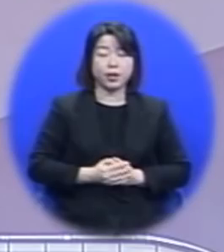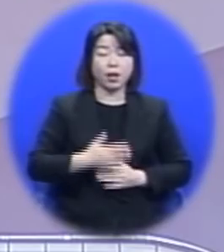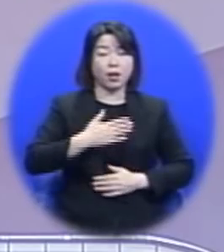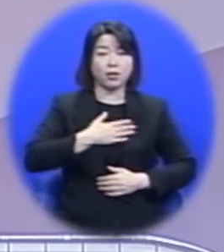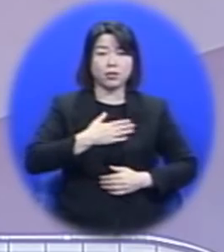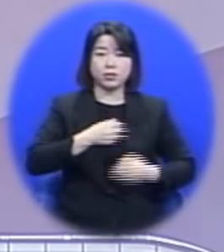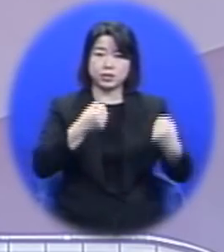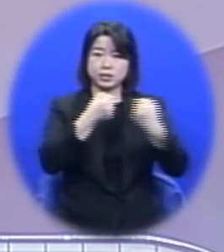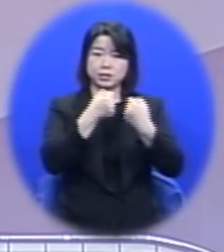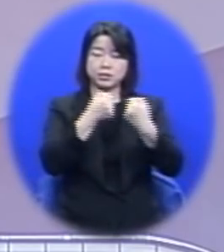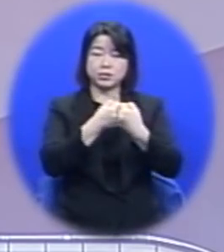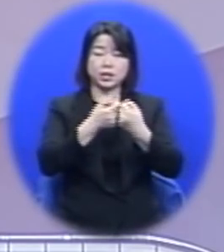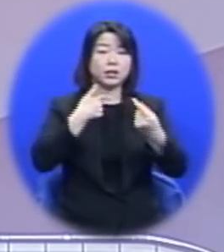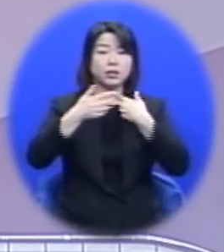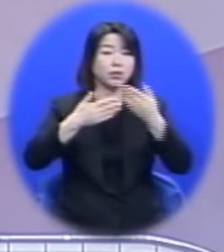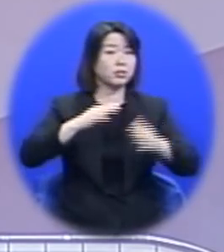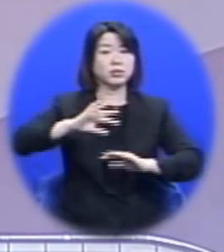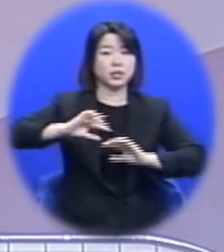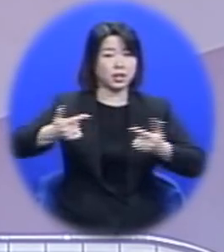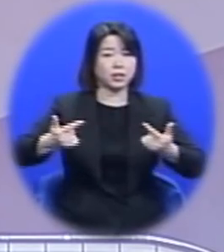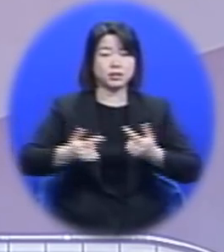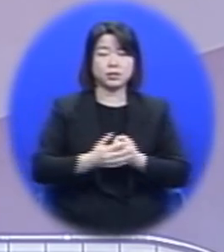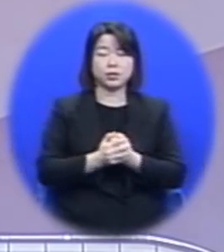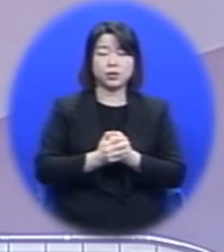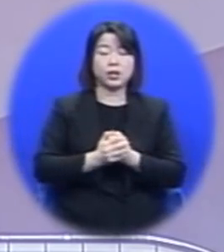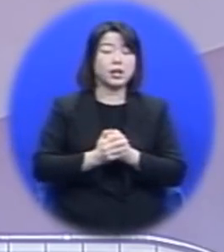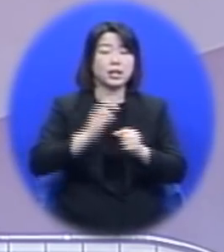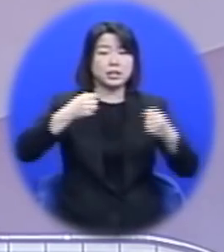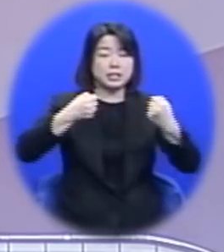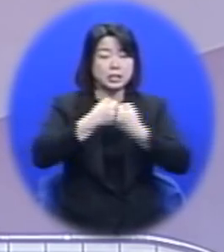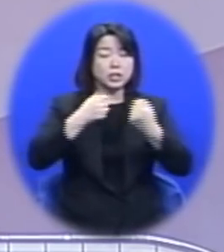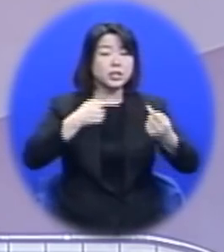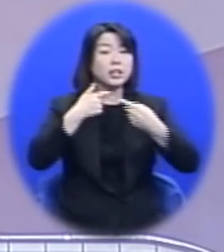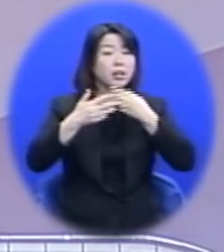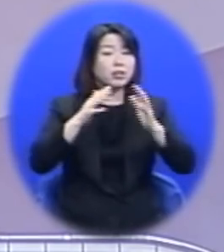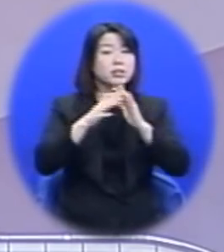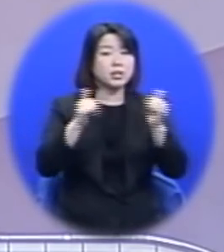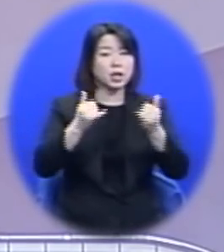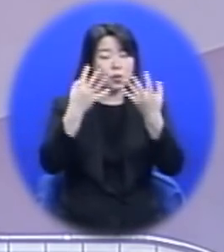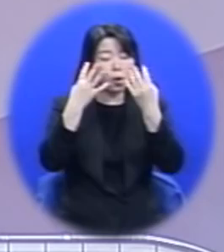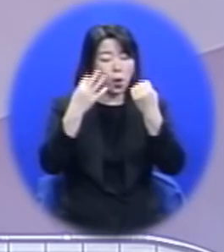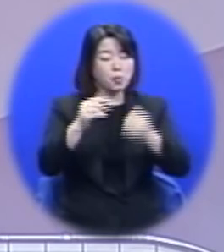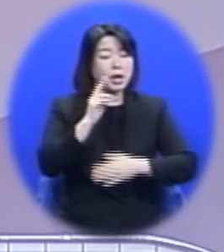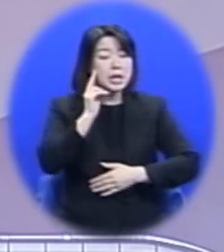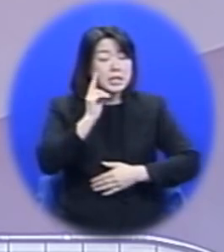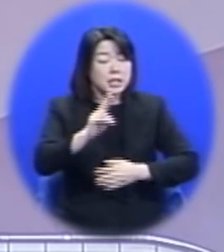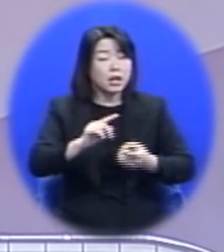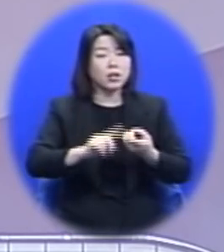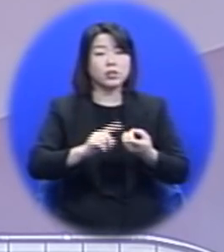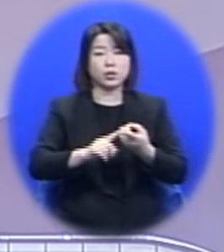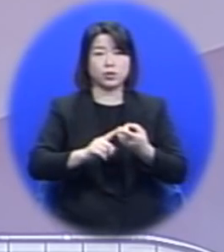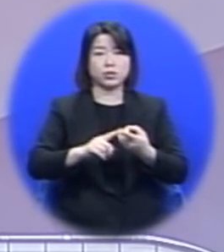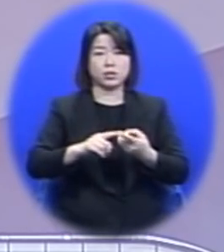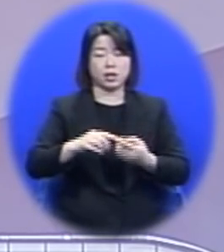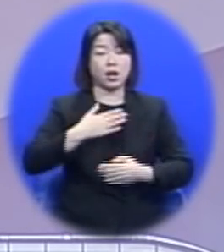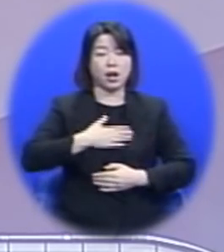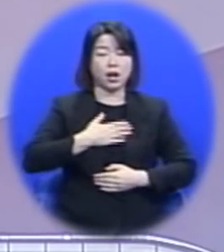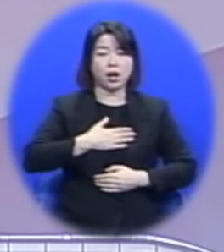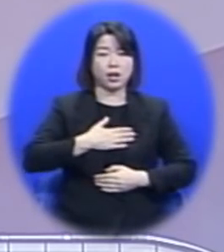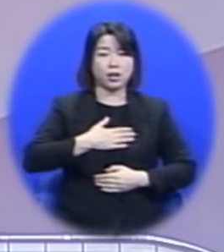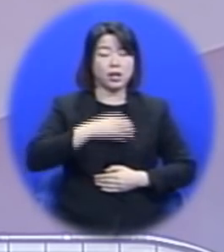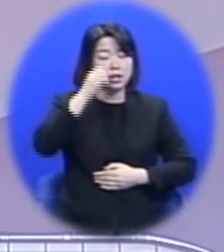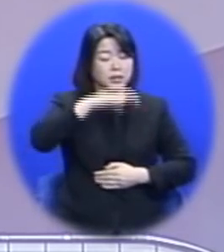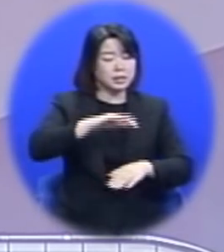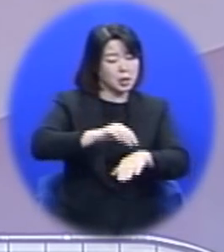저는 전쟁을 겪어보지 않았습니다. 전쟁을 겪어본 사람들은 전쟁이 얼마나 끔찍한 건가 하는 것을